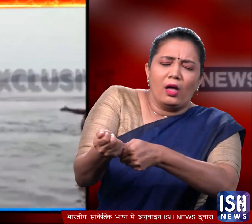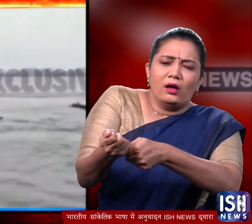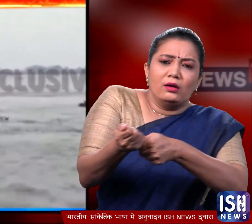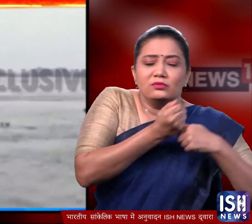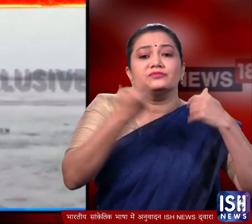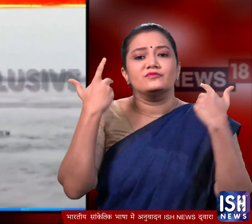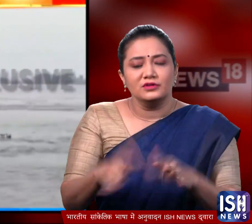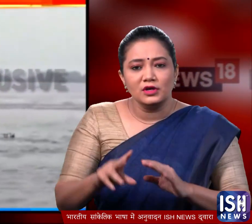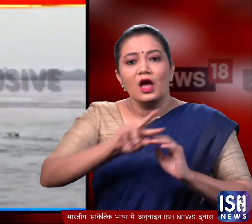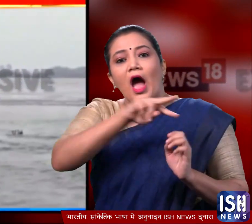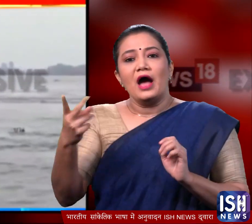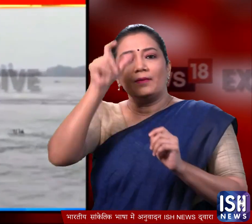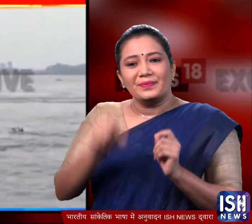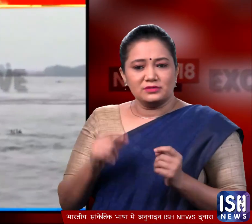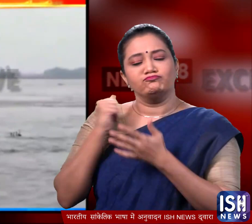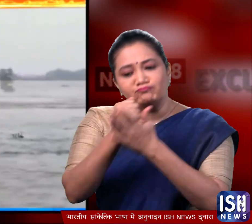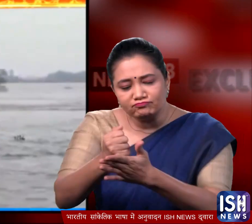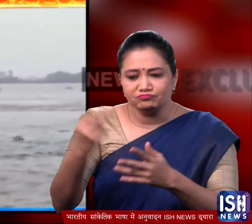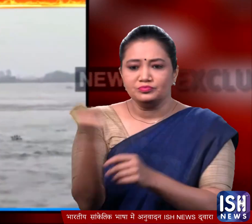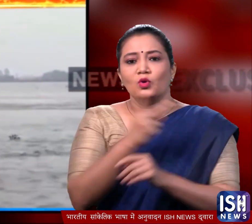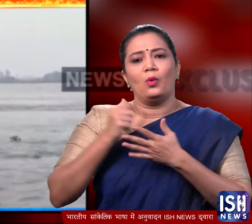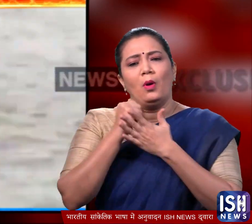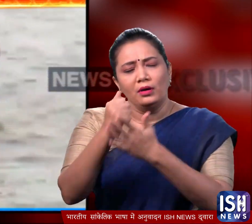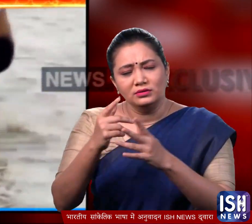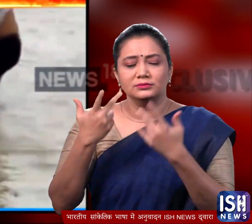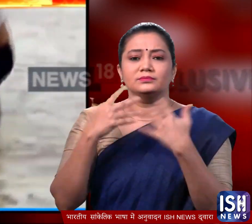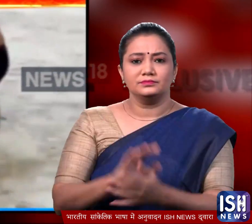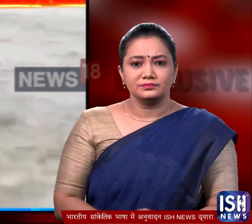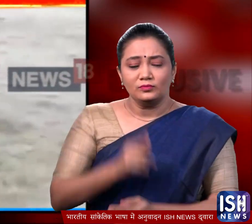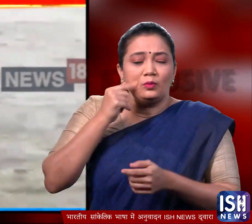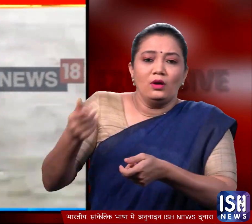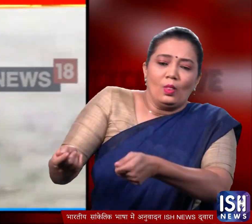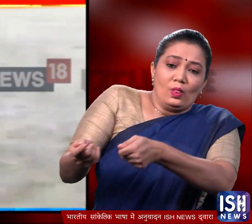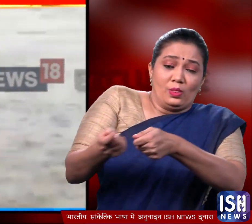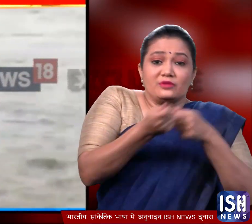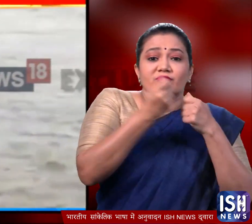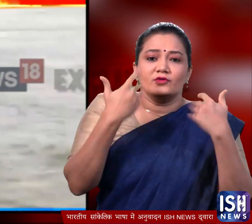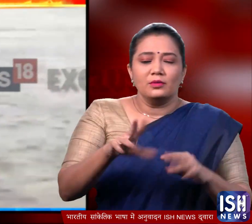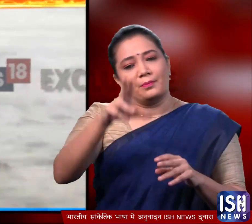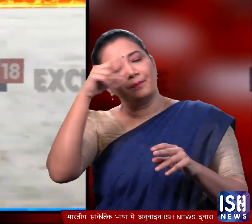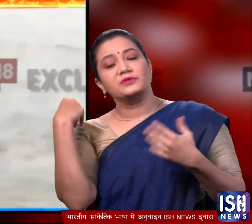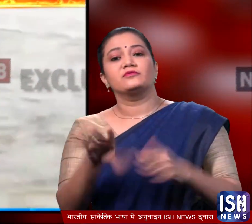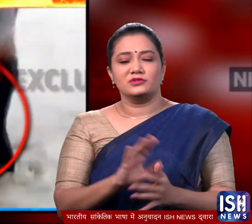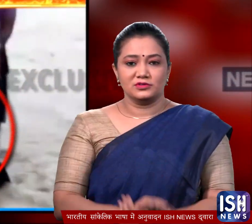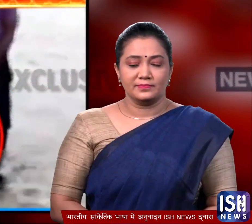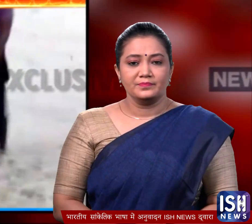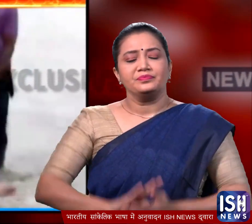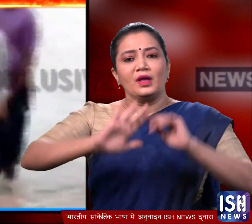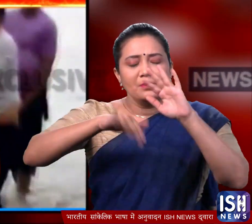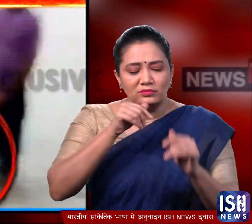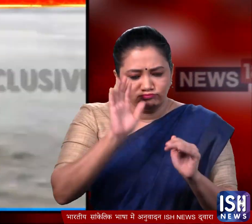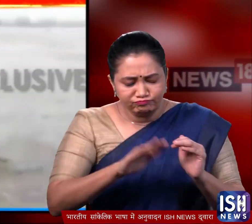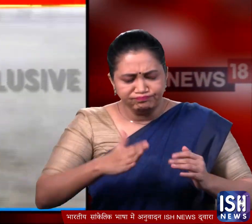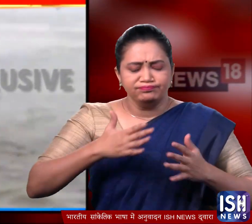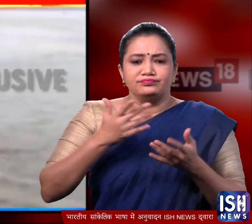पड़ी, जिसे देखते हुए एक और शख्स उसकी मदद के लिए पानी में कूद गया। जब उस लड़के को नदी से बाहर निकाला तो वो बेसुध हो गया, जिसके बाद